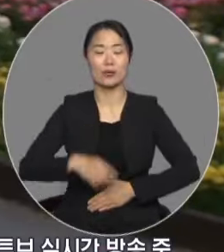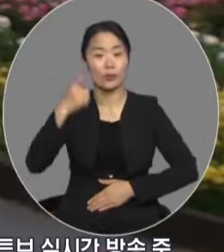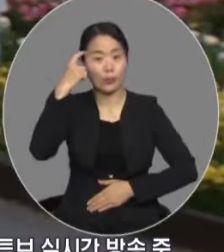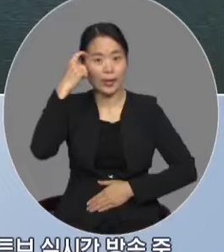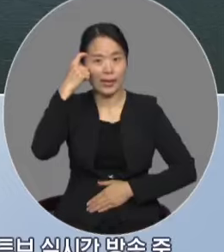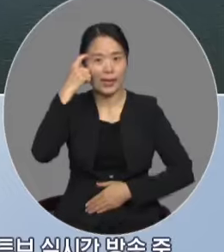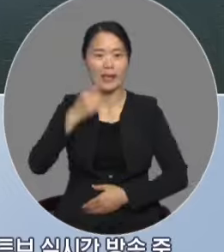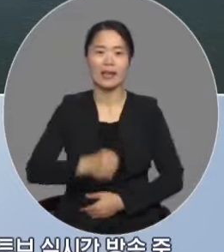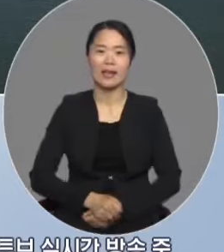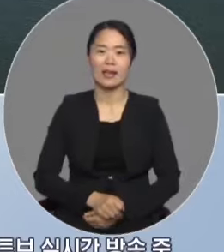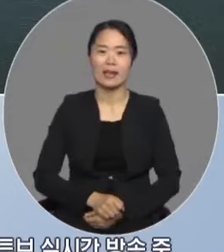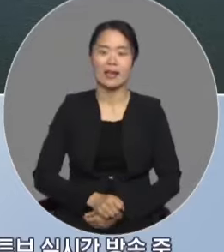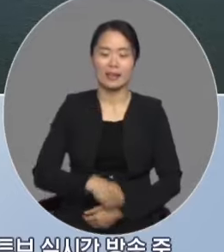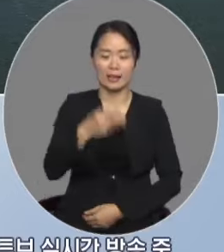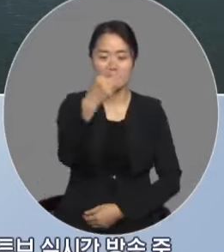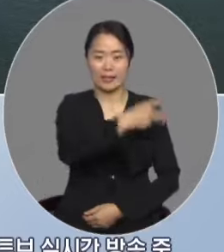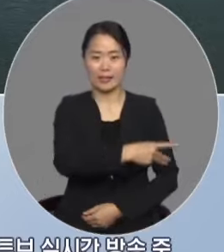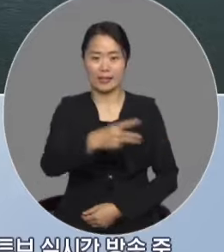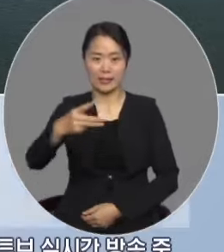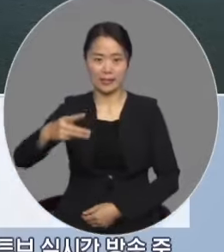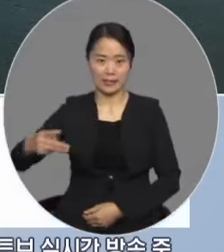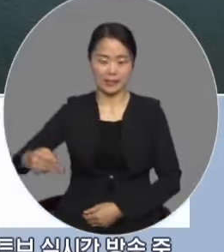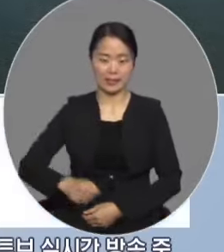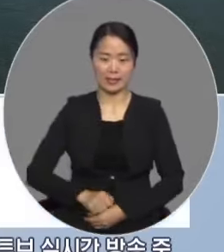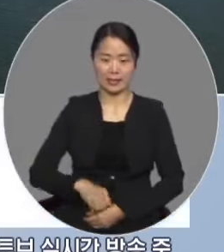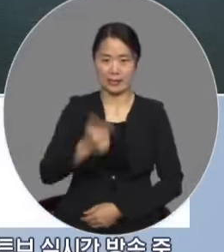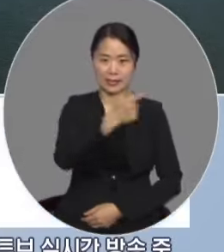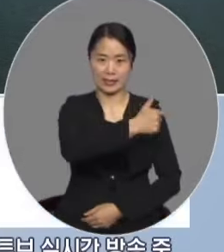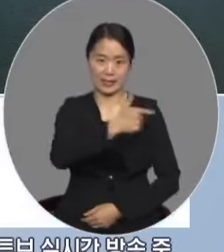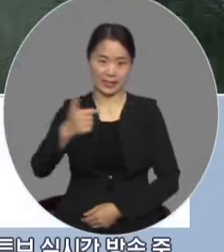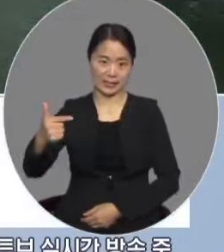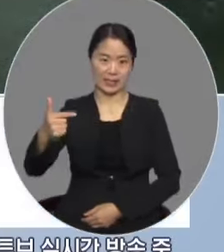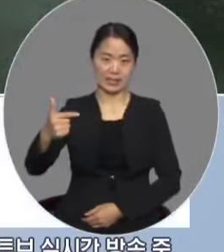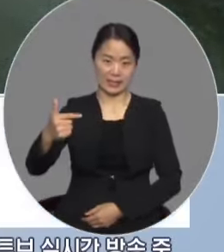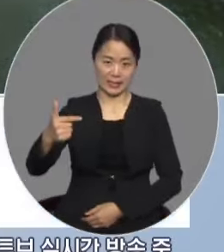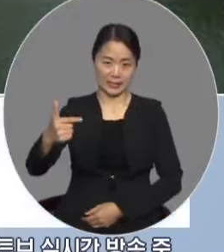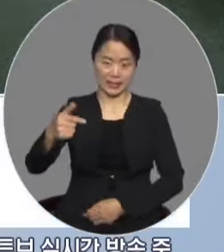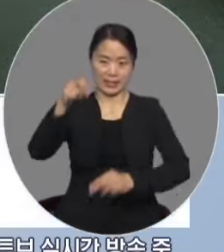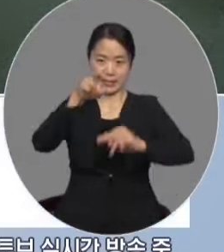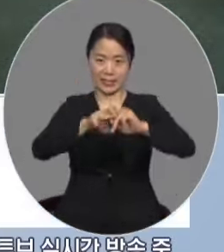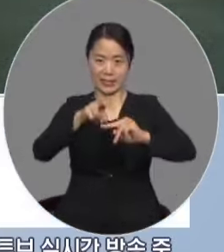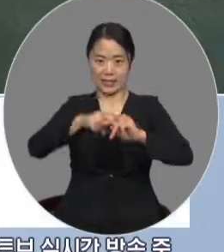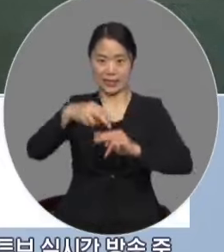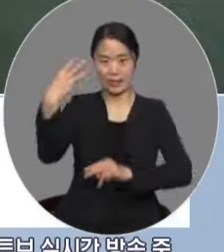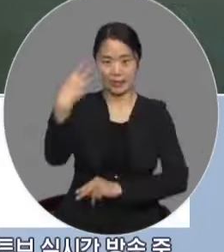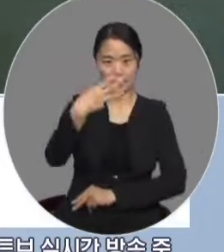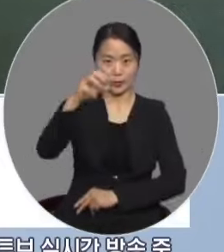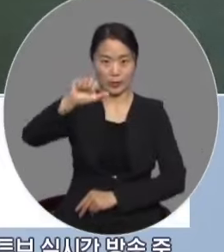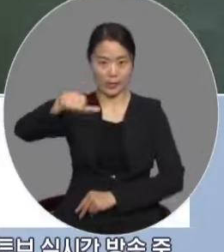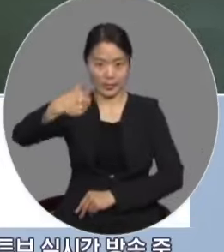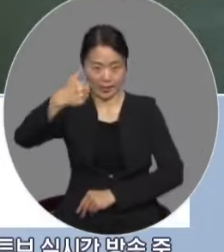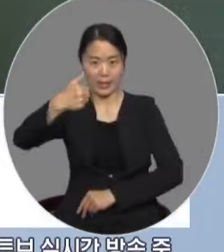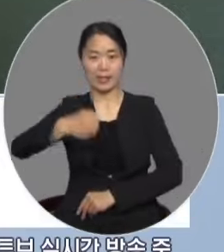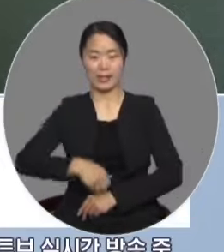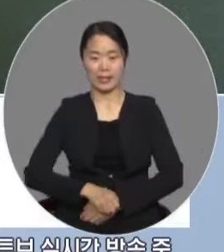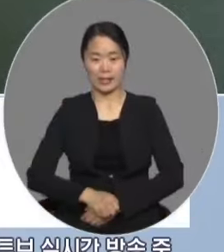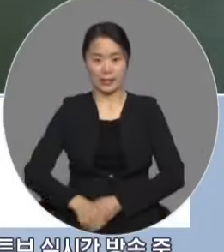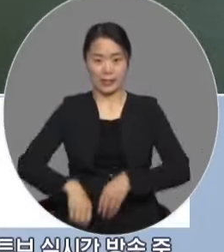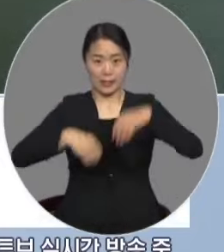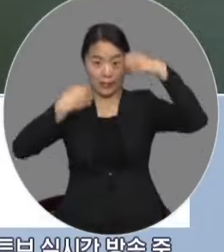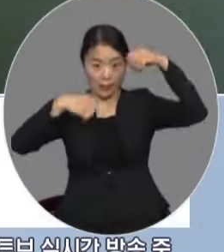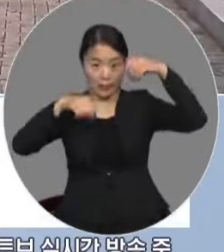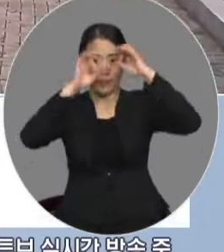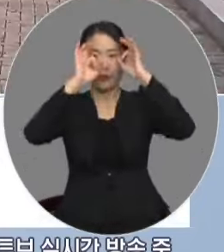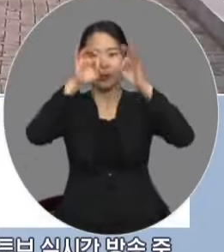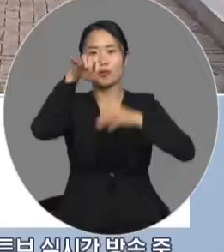일원으로 이번에 이제 대학강에 대규모 약 3,500석의 대공연장을 지금 건립할